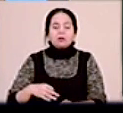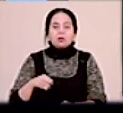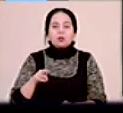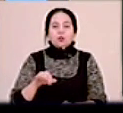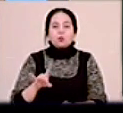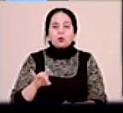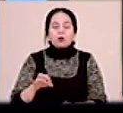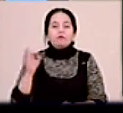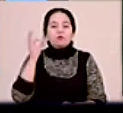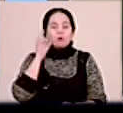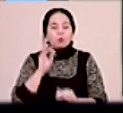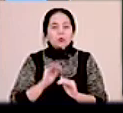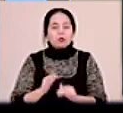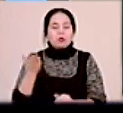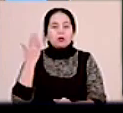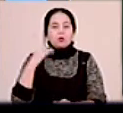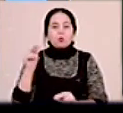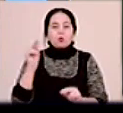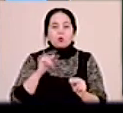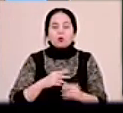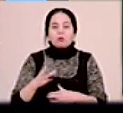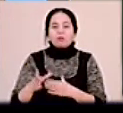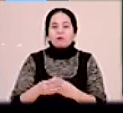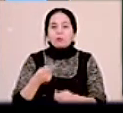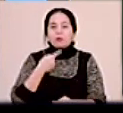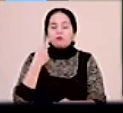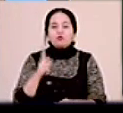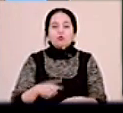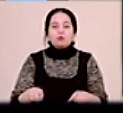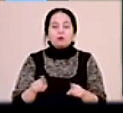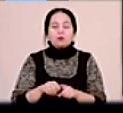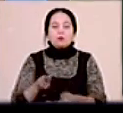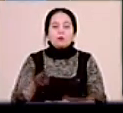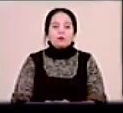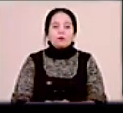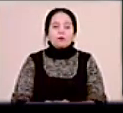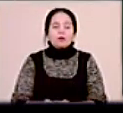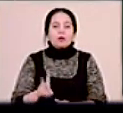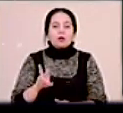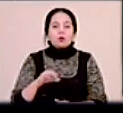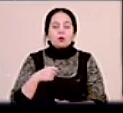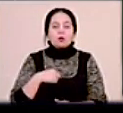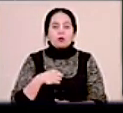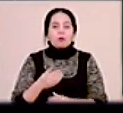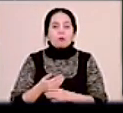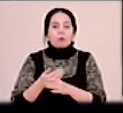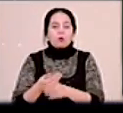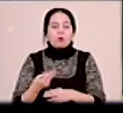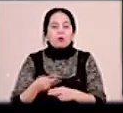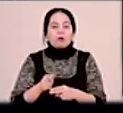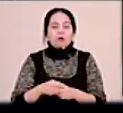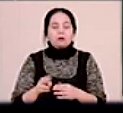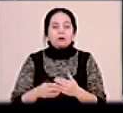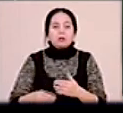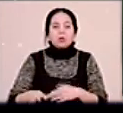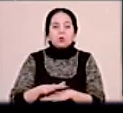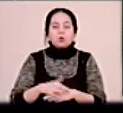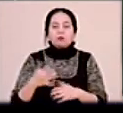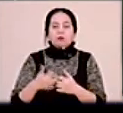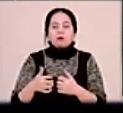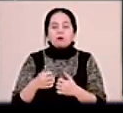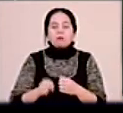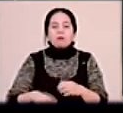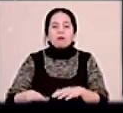ребята, вспомните, на том уроке мы с вами говорили, что такое Туран. Но я напомню, это территория Средней